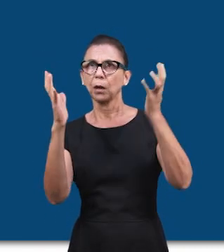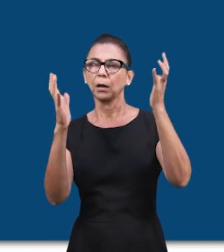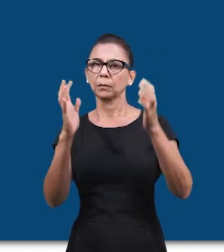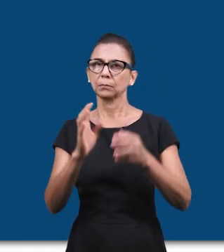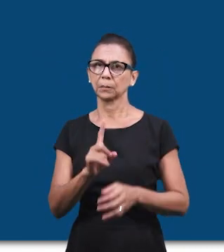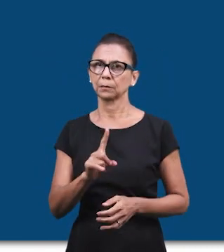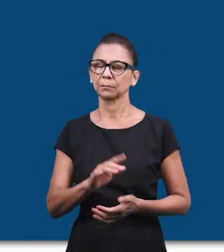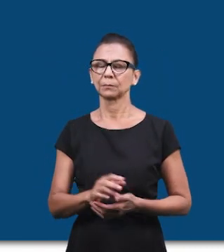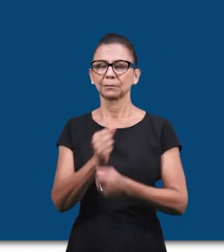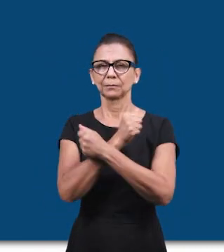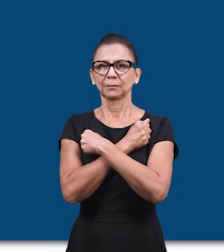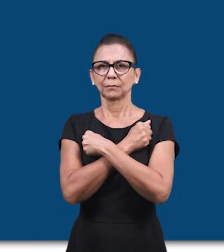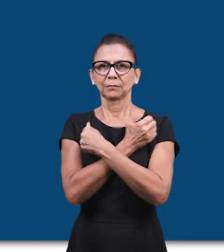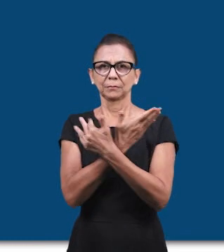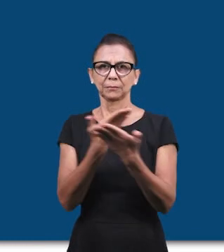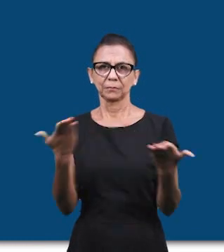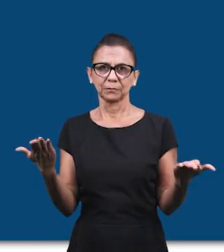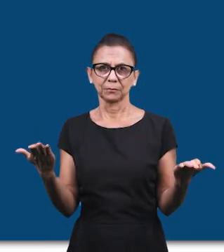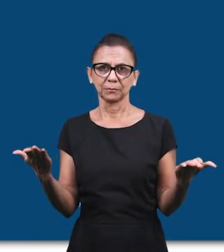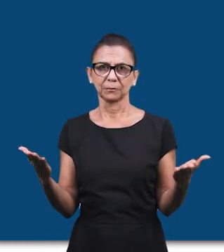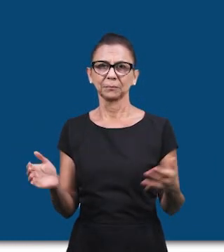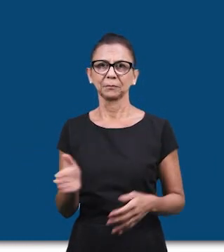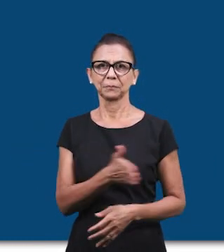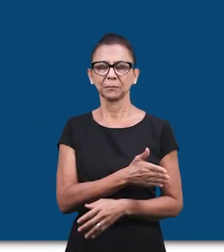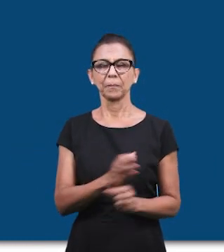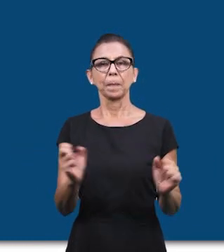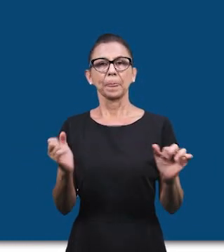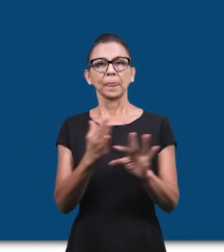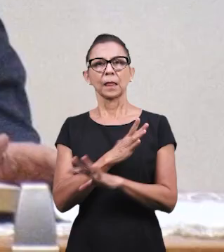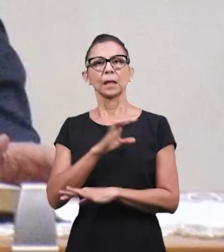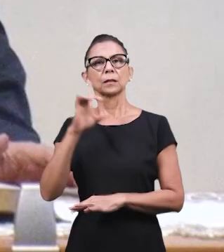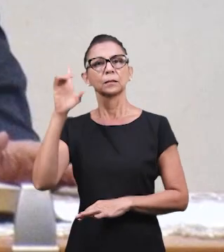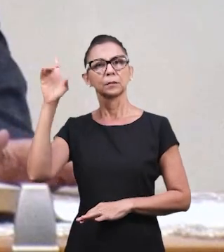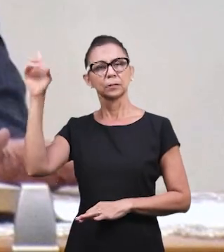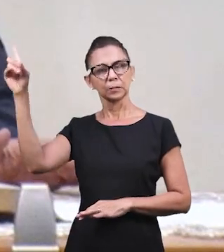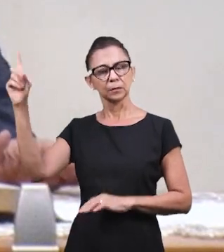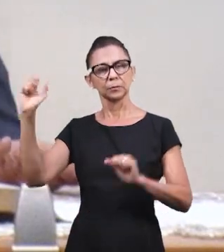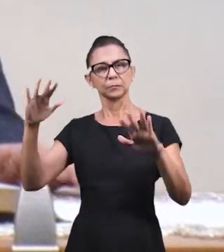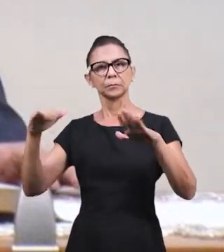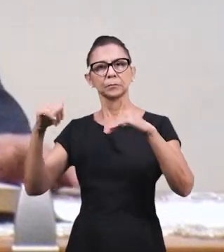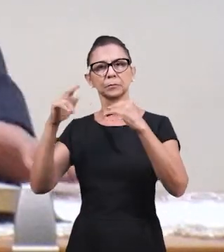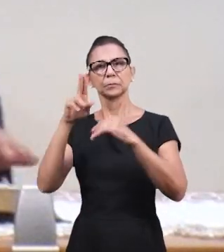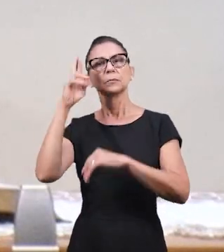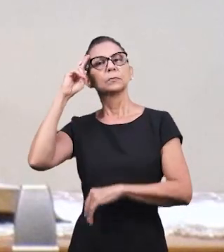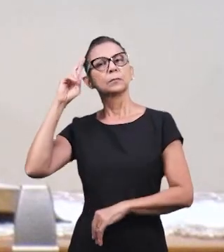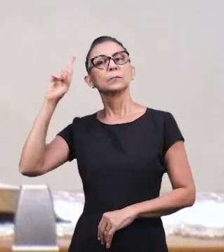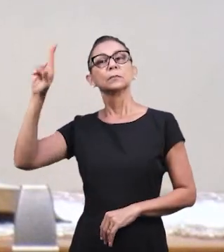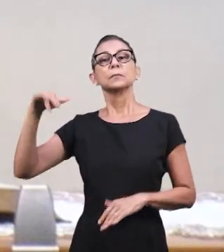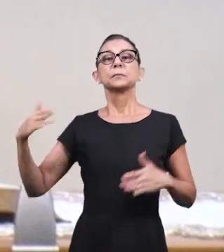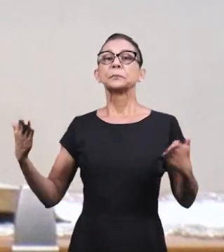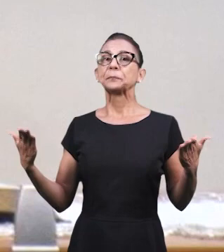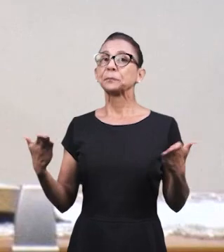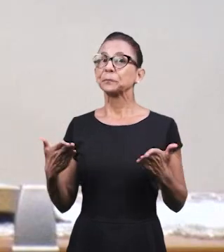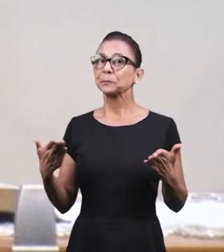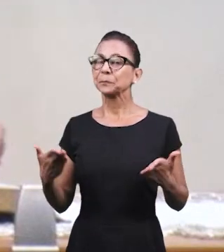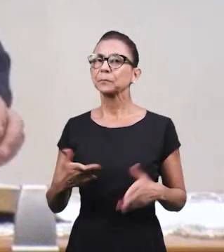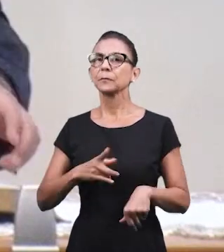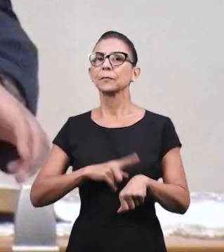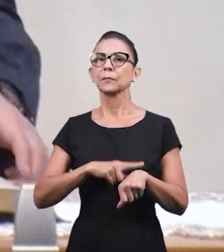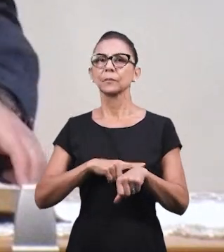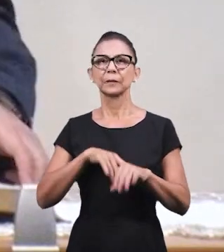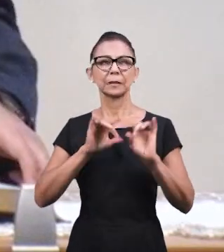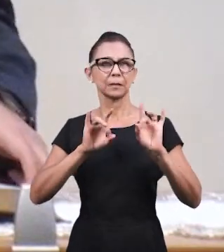твердыми постоянными и позволяя нашей вере поколебаться братские объятия слава